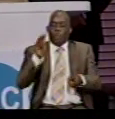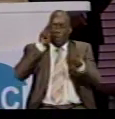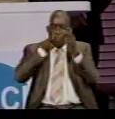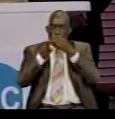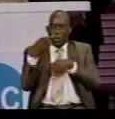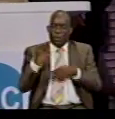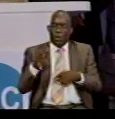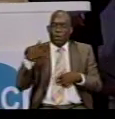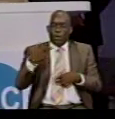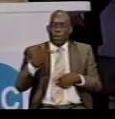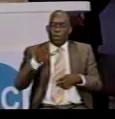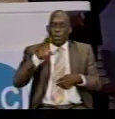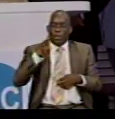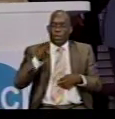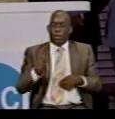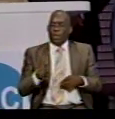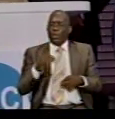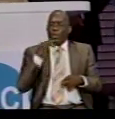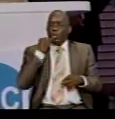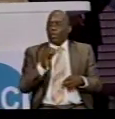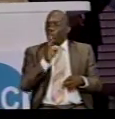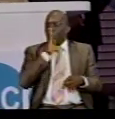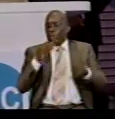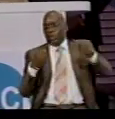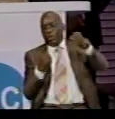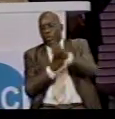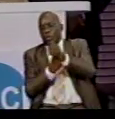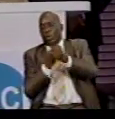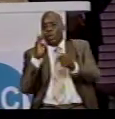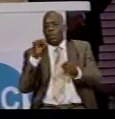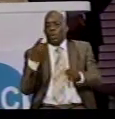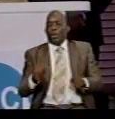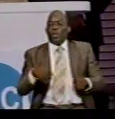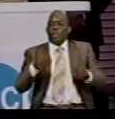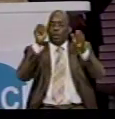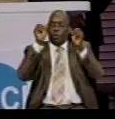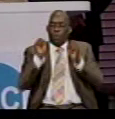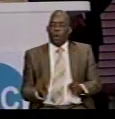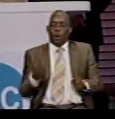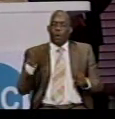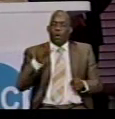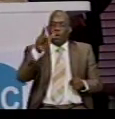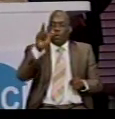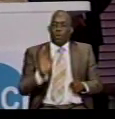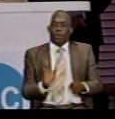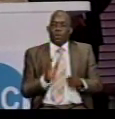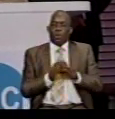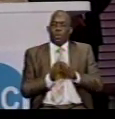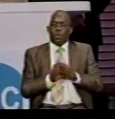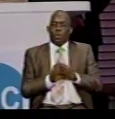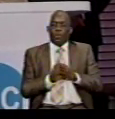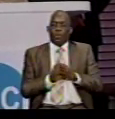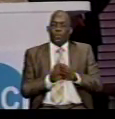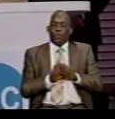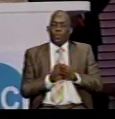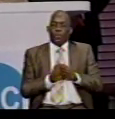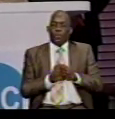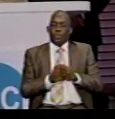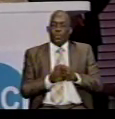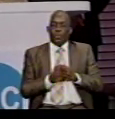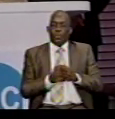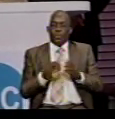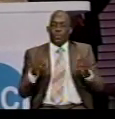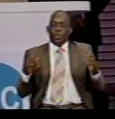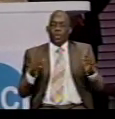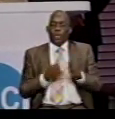up time and again by the power of God. La vision de la croisade globale est soutenue par la puissance de Dieu. It is not